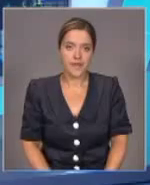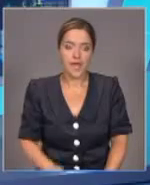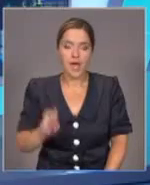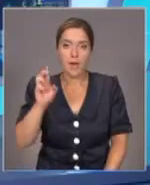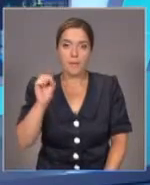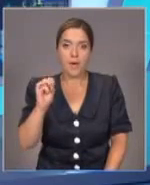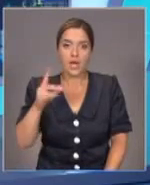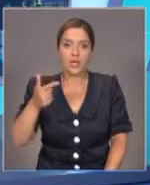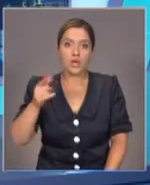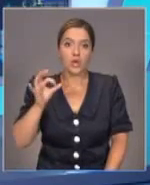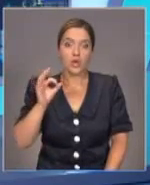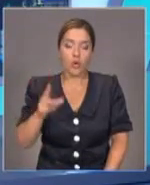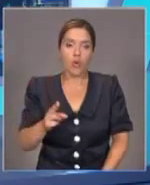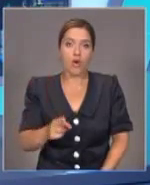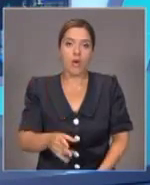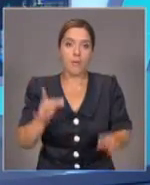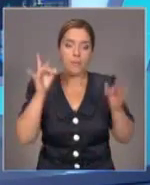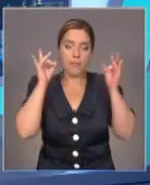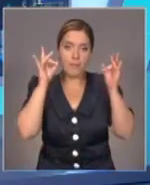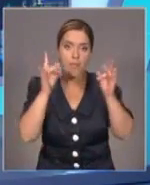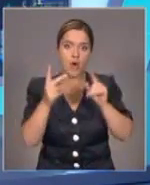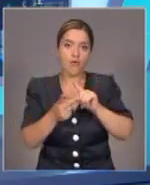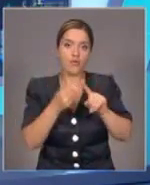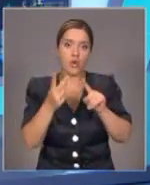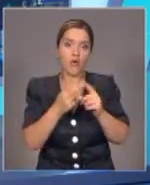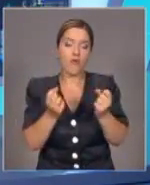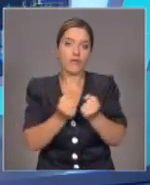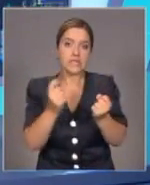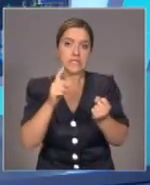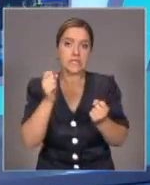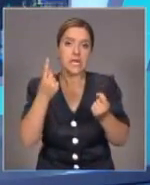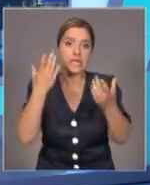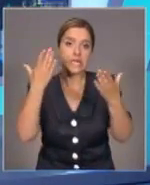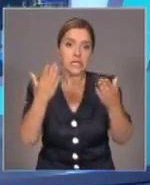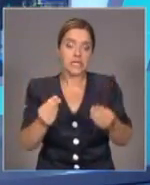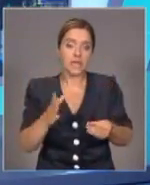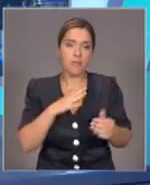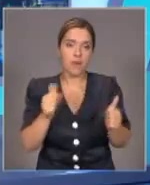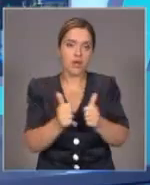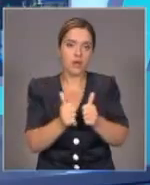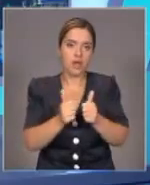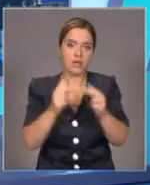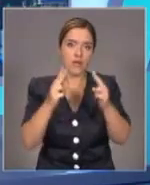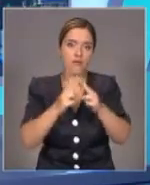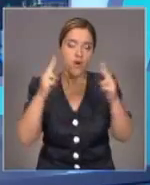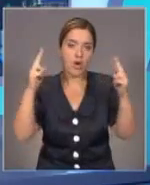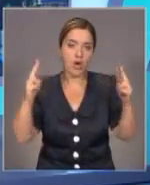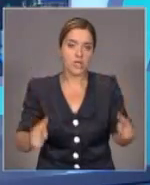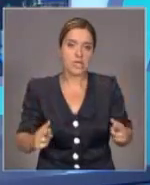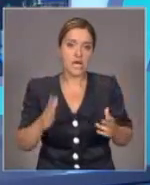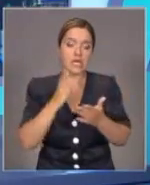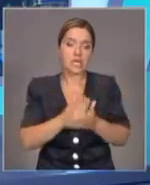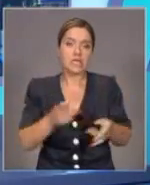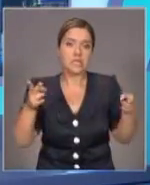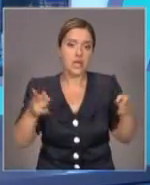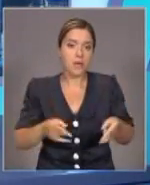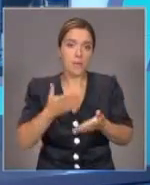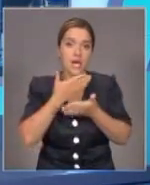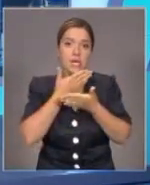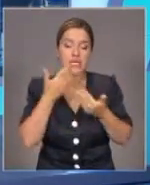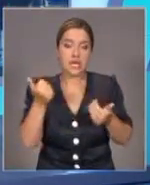В Бангкоке прогремел второй взрыв за день. Бомба взорвалась уже до вокзала. По предварительной информации, пострадавших